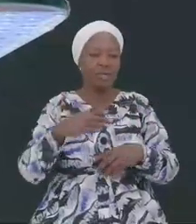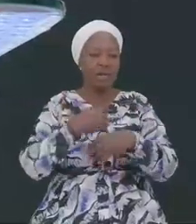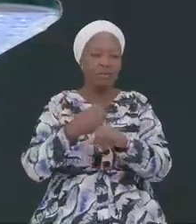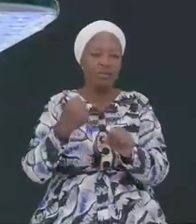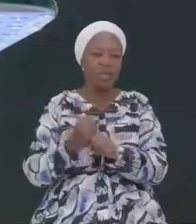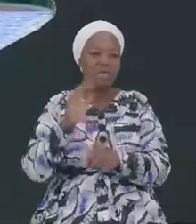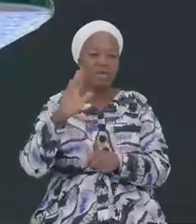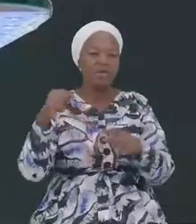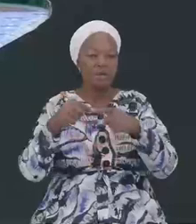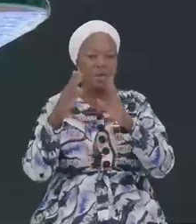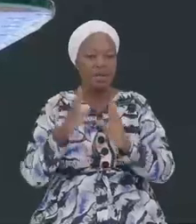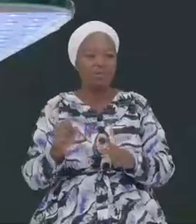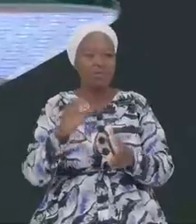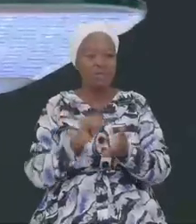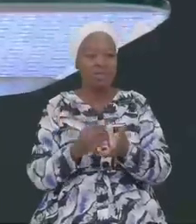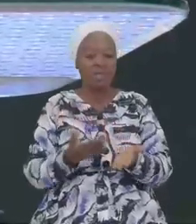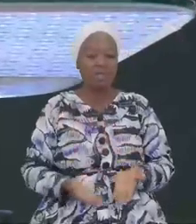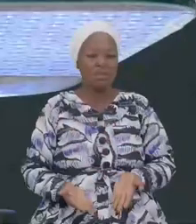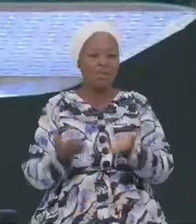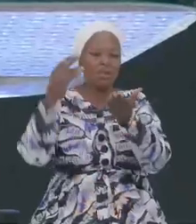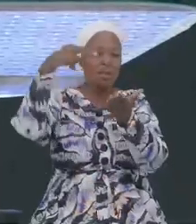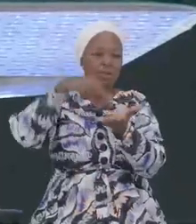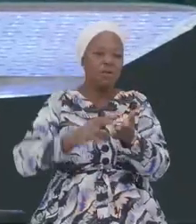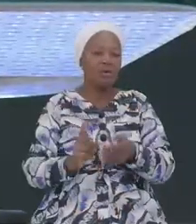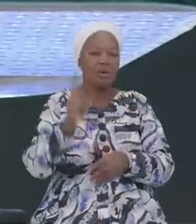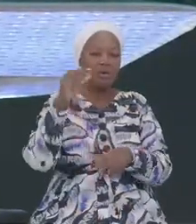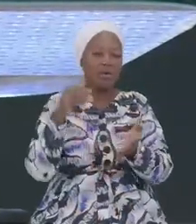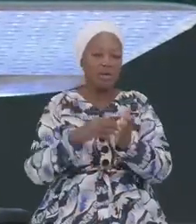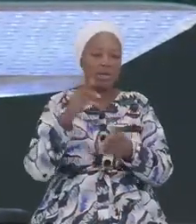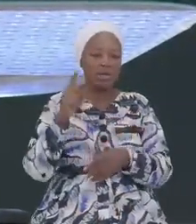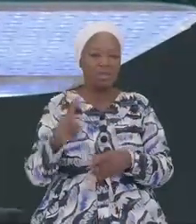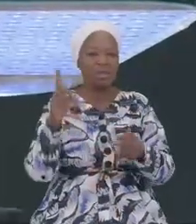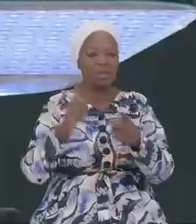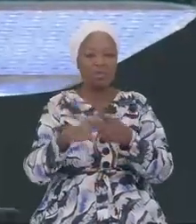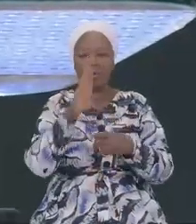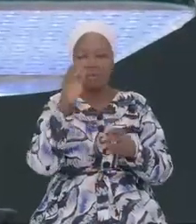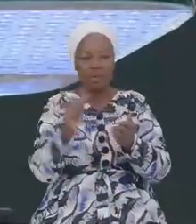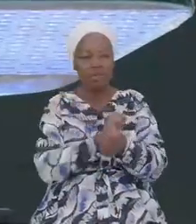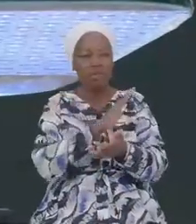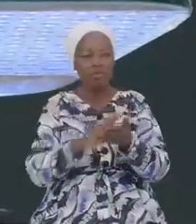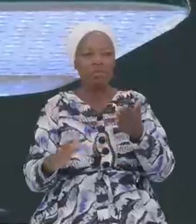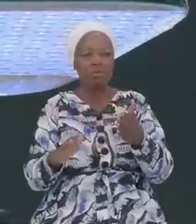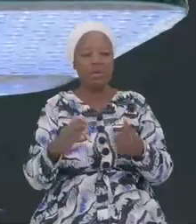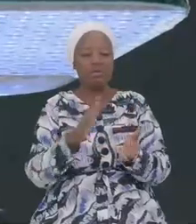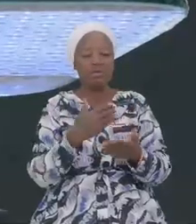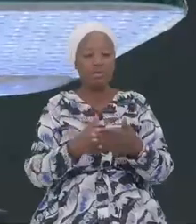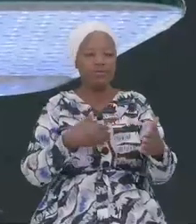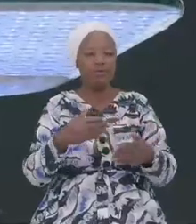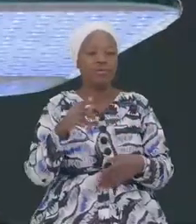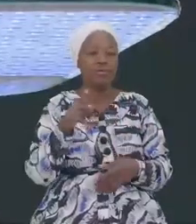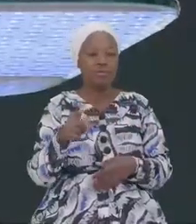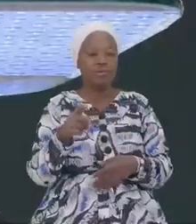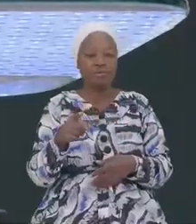l'Éternel te donnera la victoire sur tes ennemis qui s'élèveront contre toi. Ils sortiront contre toi par un seul